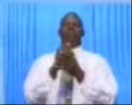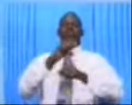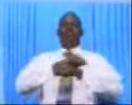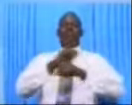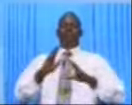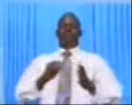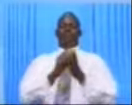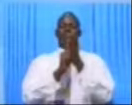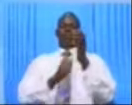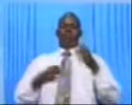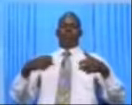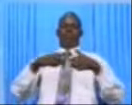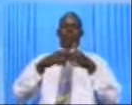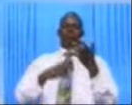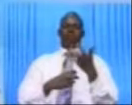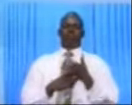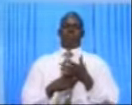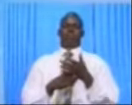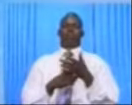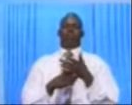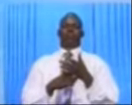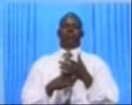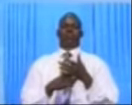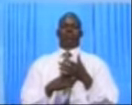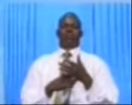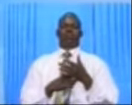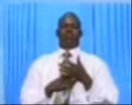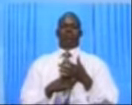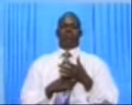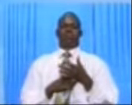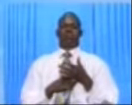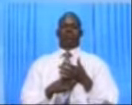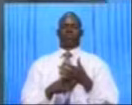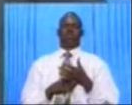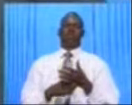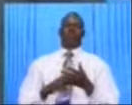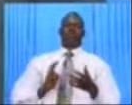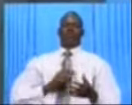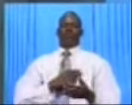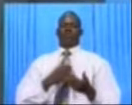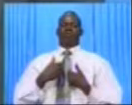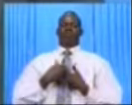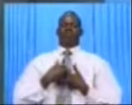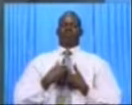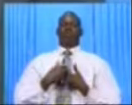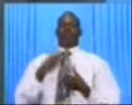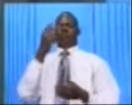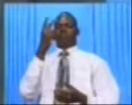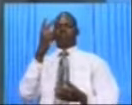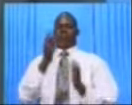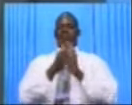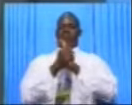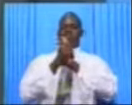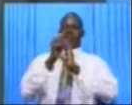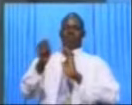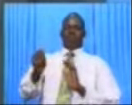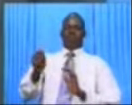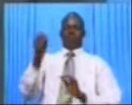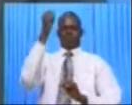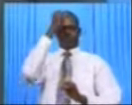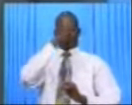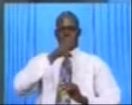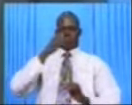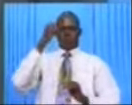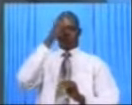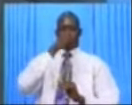cas réduire donc leur facture énergétique? On aura deux experts, un qui est en fait un expert de l'Afrique au